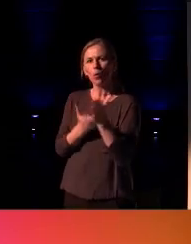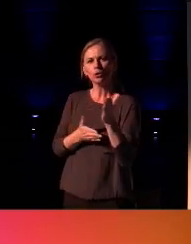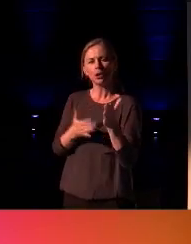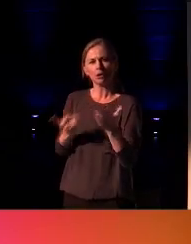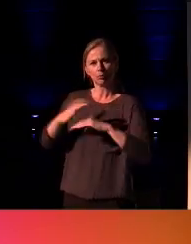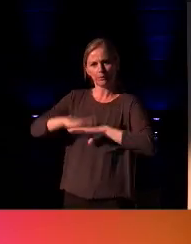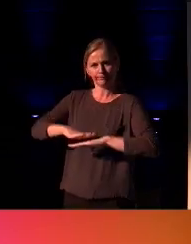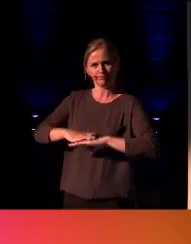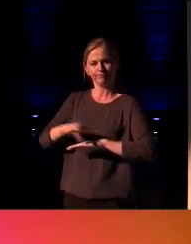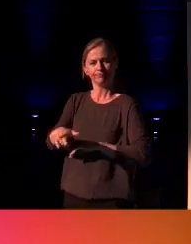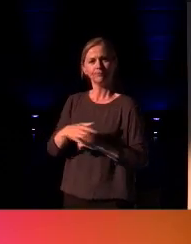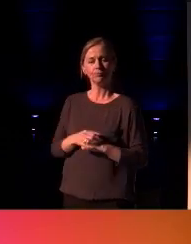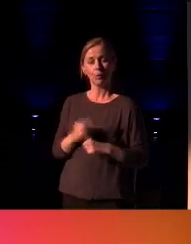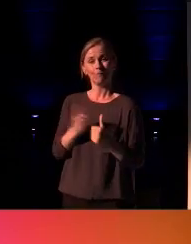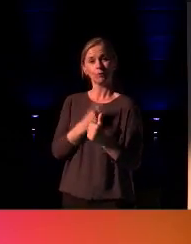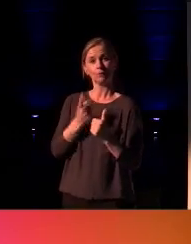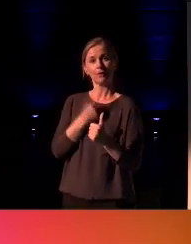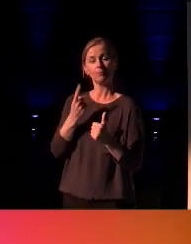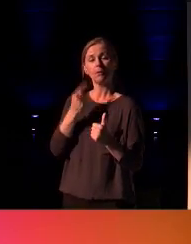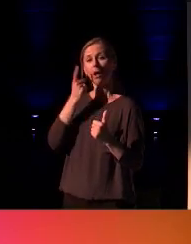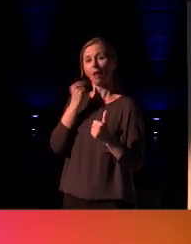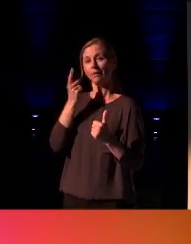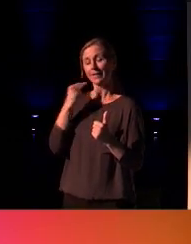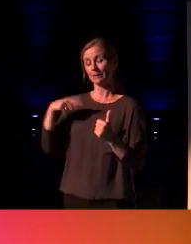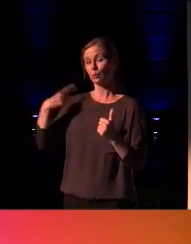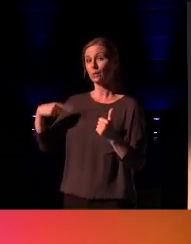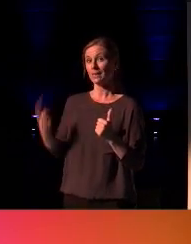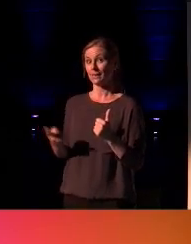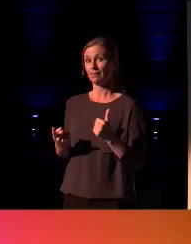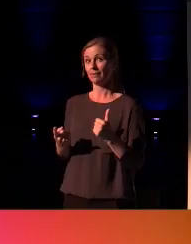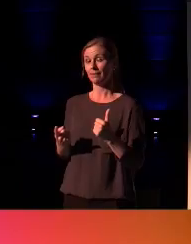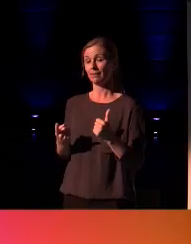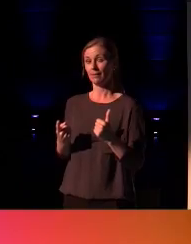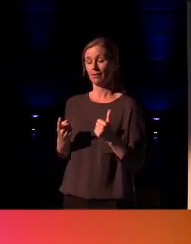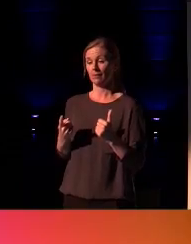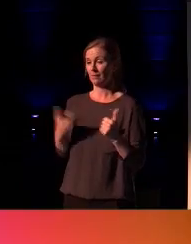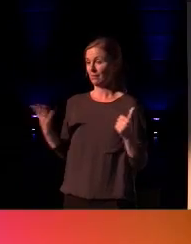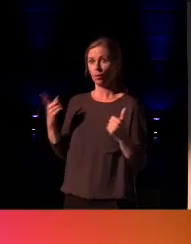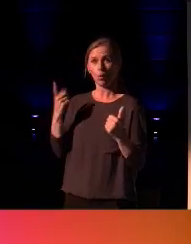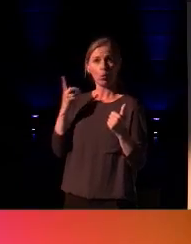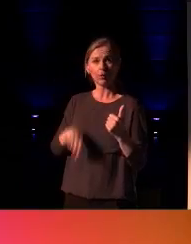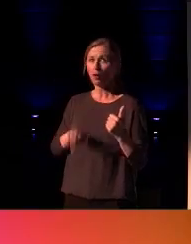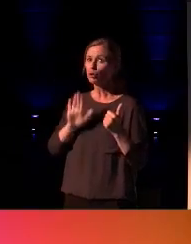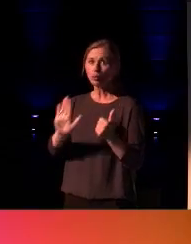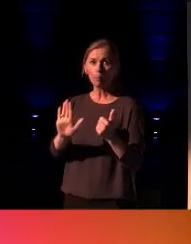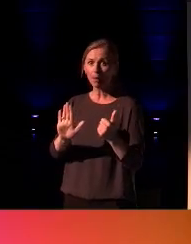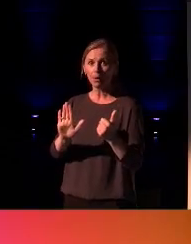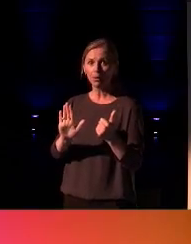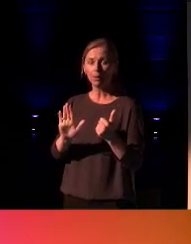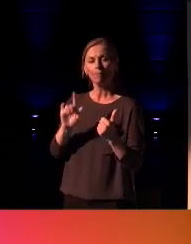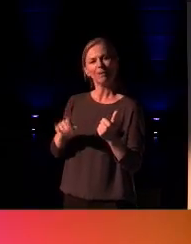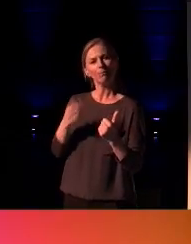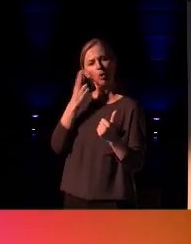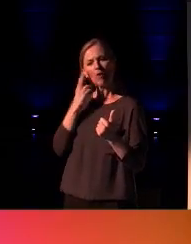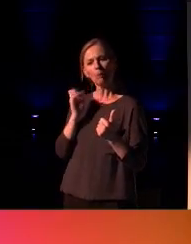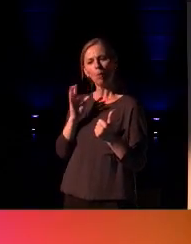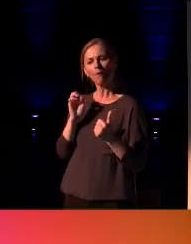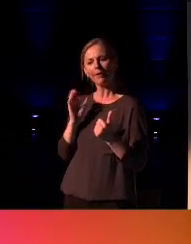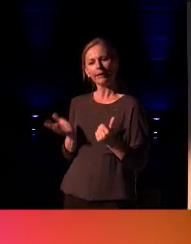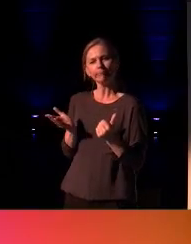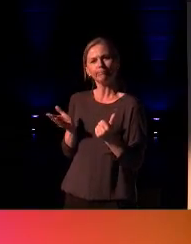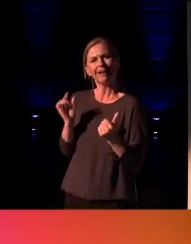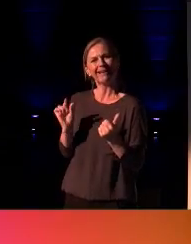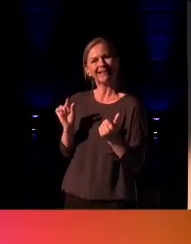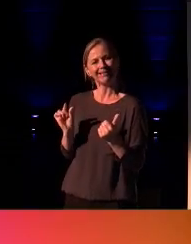som ligger bak. Det først og fremst aldringsprosessen, som vi ikke kan stoppe, men som vi kan påvirke lite